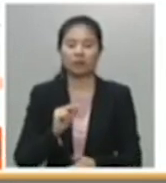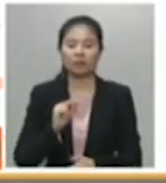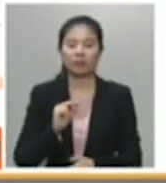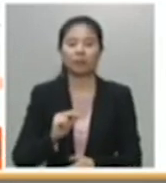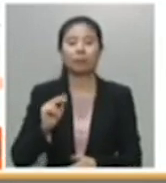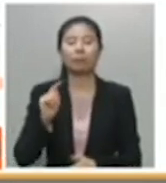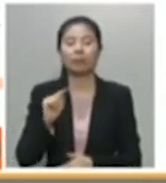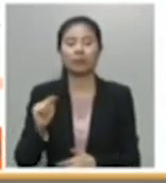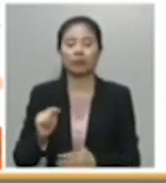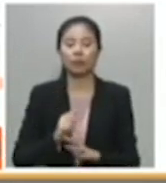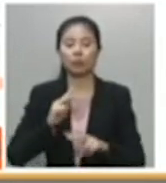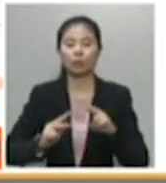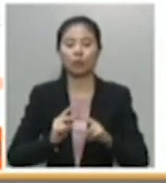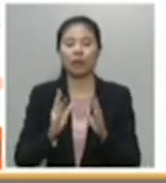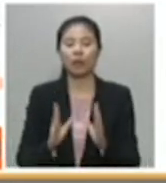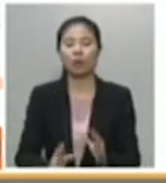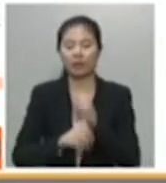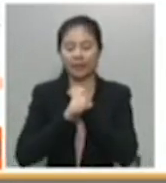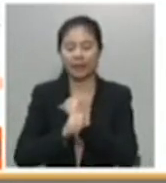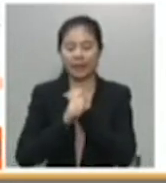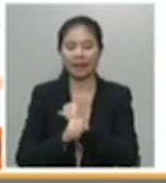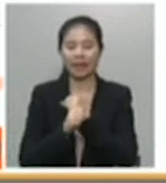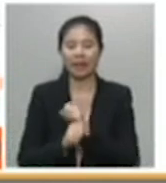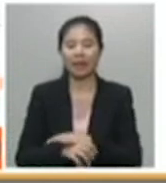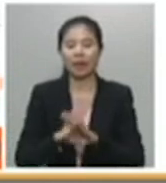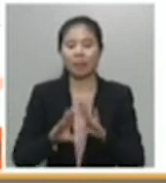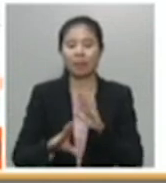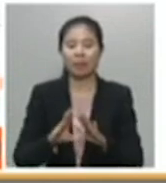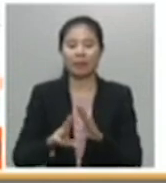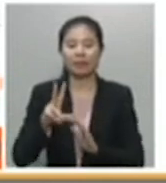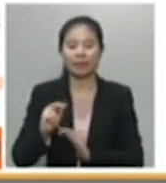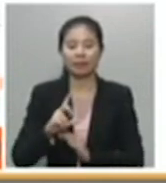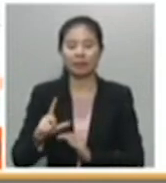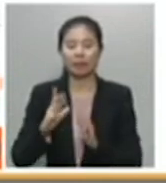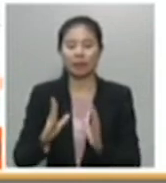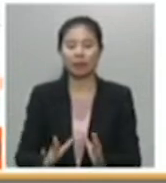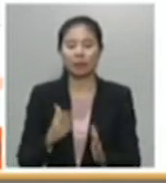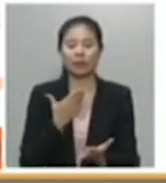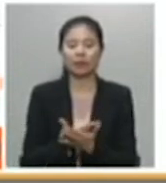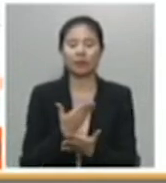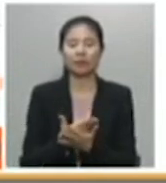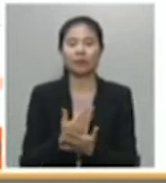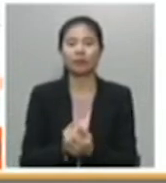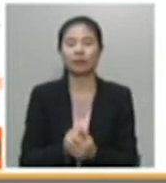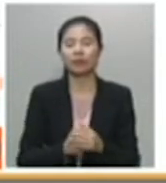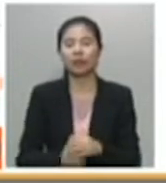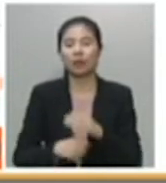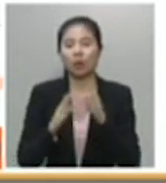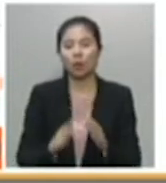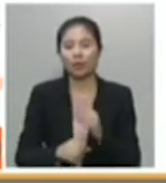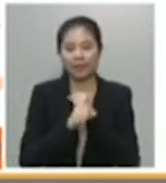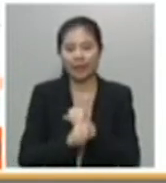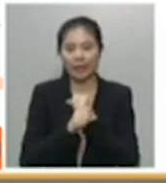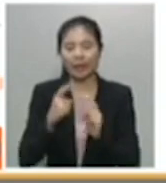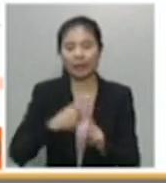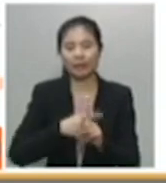นไทยคนอื่นๆอีกประมาณ10ล้านคนนะครับหลักๆเลยก็จะมีเบี้ยยังชีพผู้สูงอายุแต่ก็จะมีเงินสมทบกอง